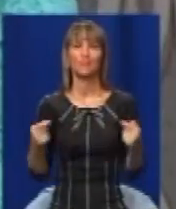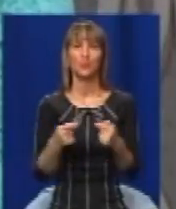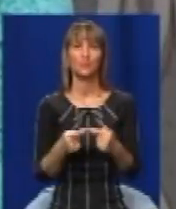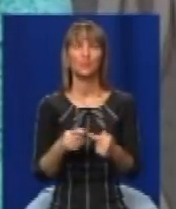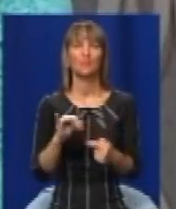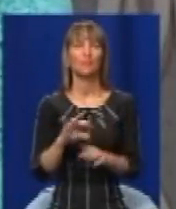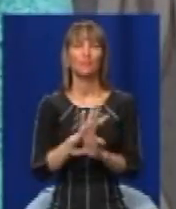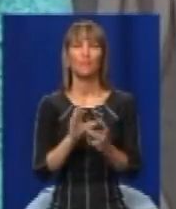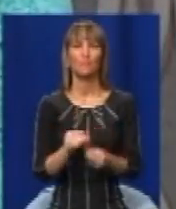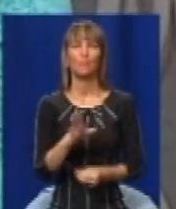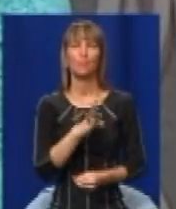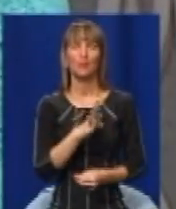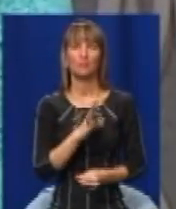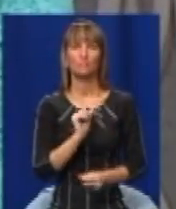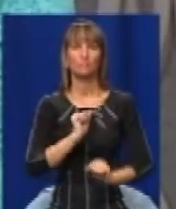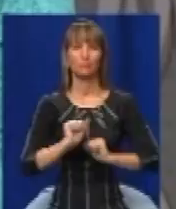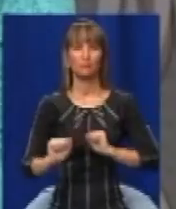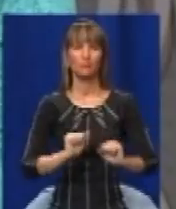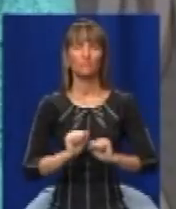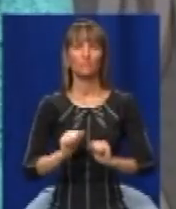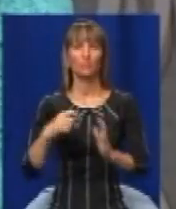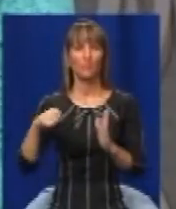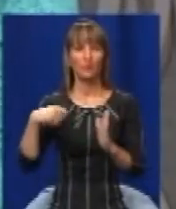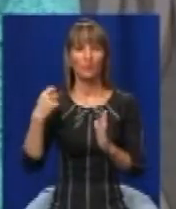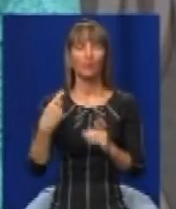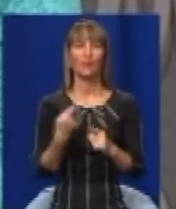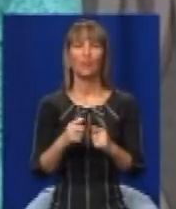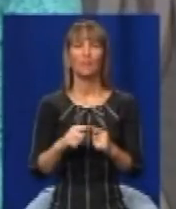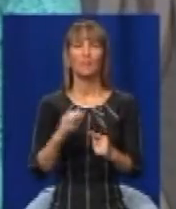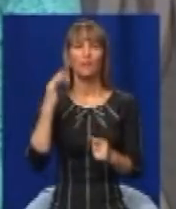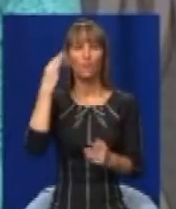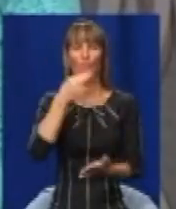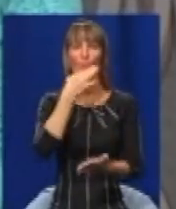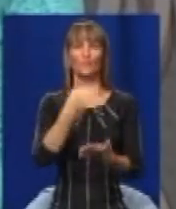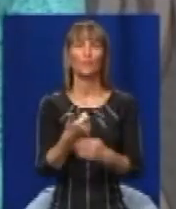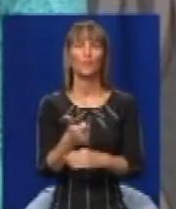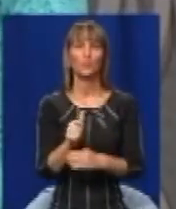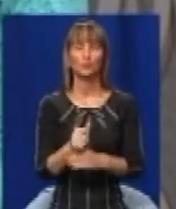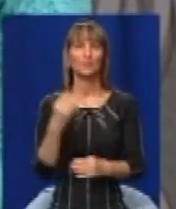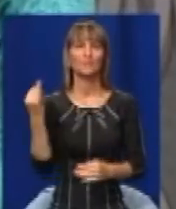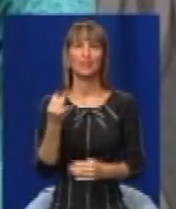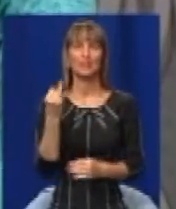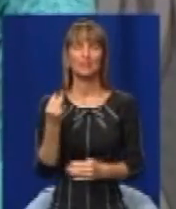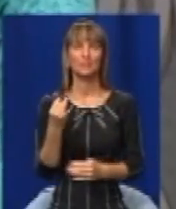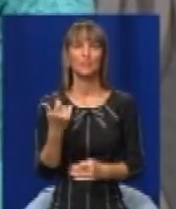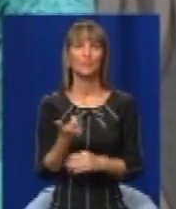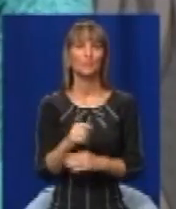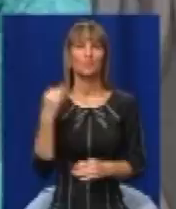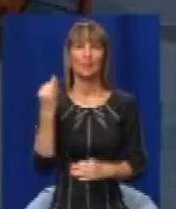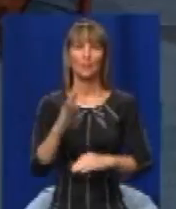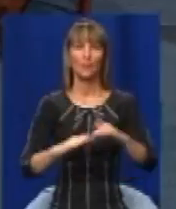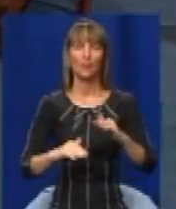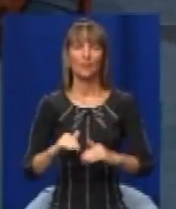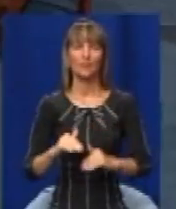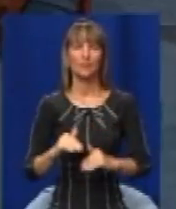Ну і взагалі бути режисером – це дійсно таки творче, відповідально і дуже таки цікаво. Дуже таки цікава